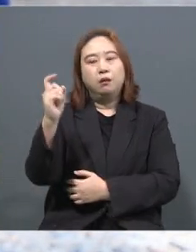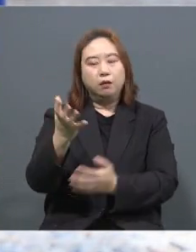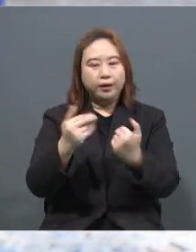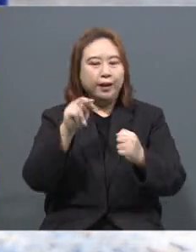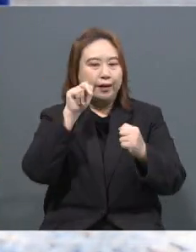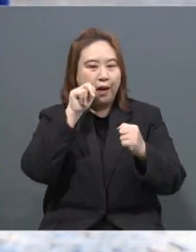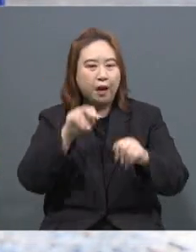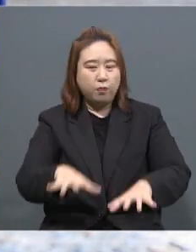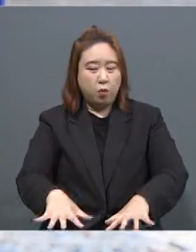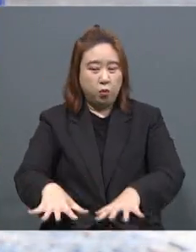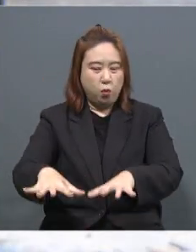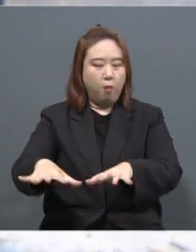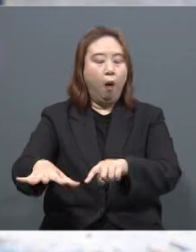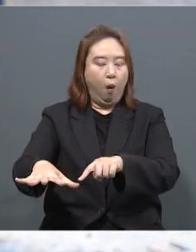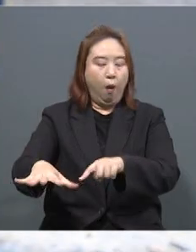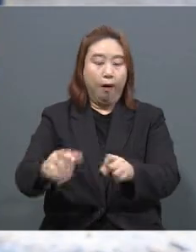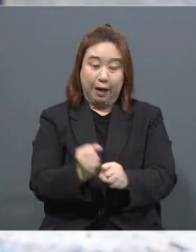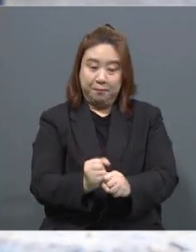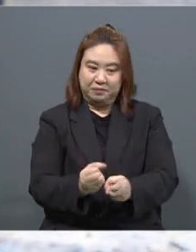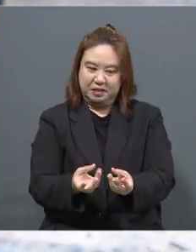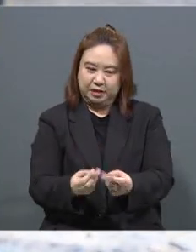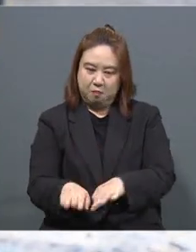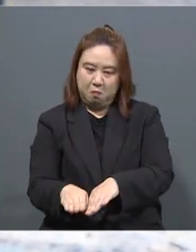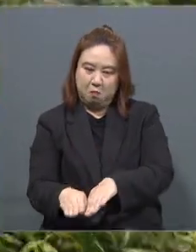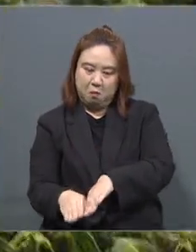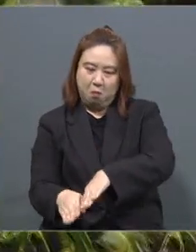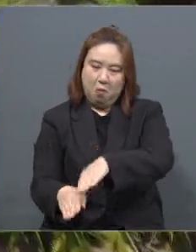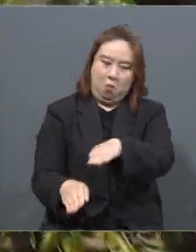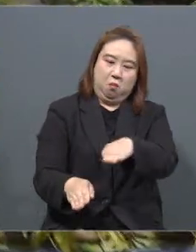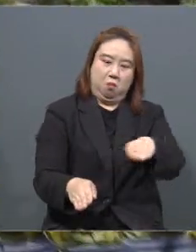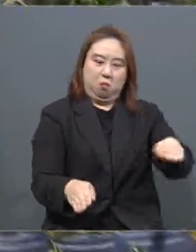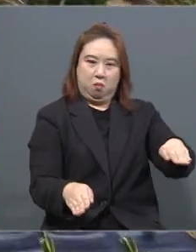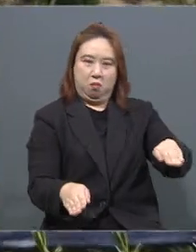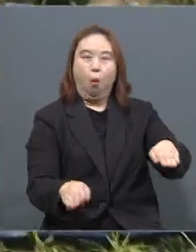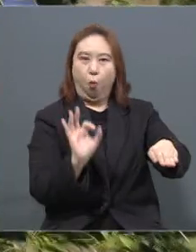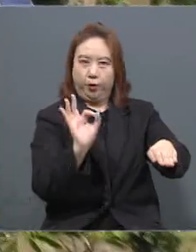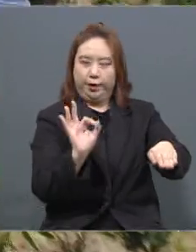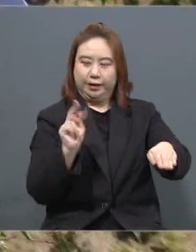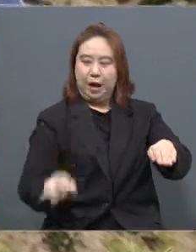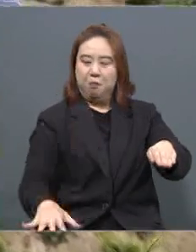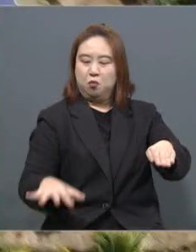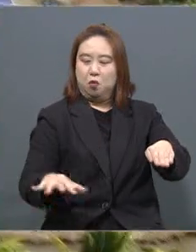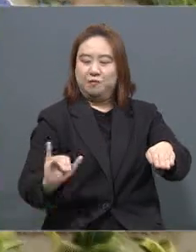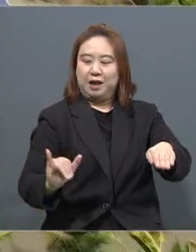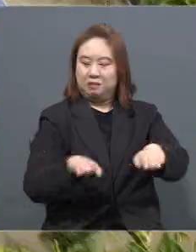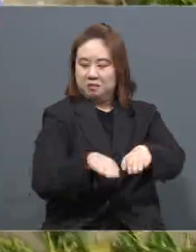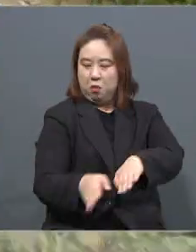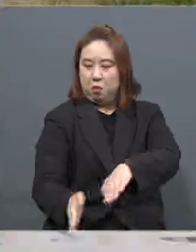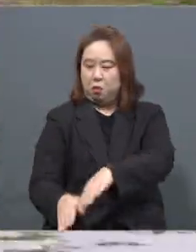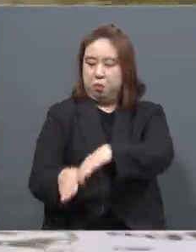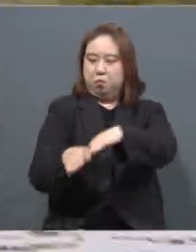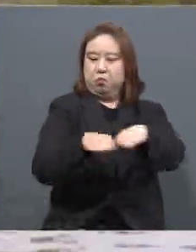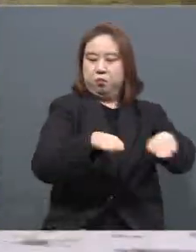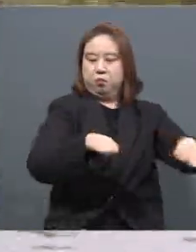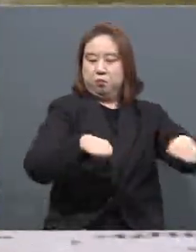ำคันให้มันสูงหน่อยผ่านมา3ปีนี่ยังไม่ท่วมอะค่ะยังเหลือเยอะอยู่ที่อื่นเขาท่วมเราได้เปรียบเขาตรงนี้